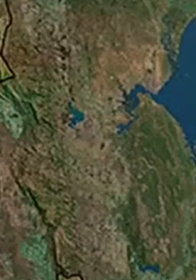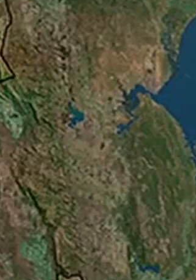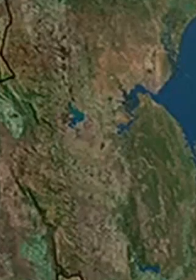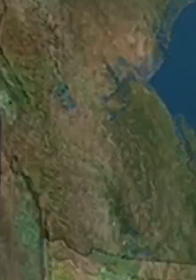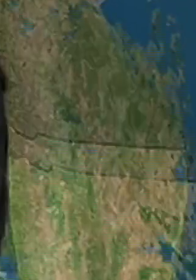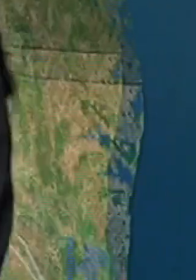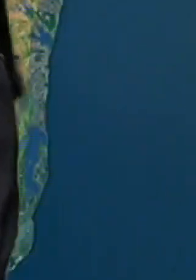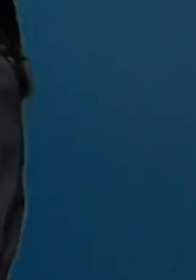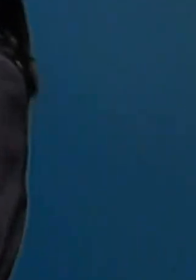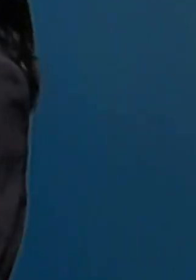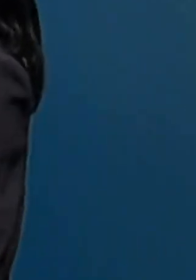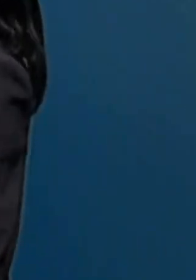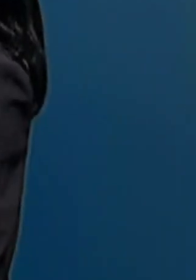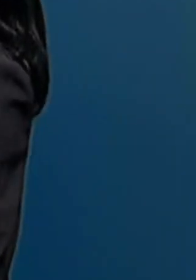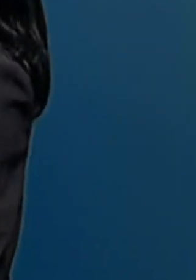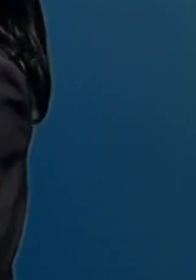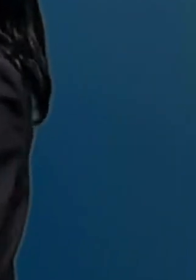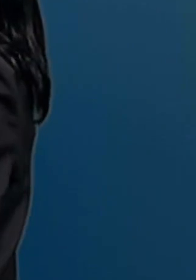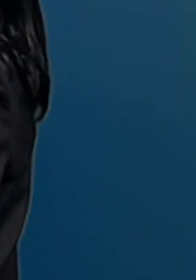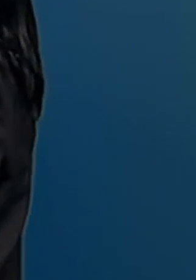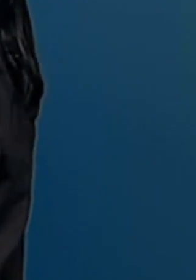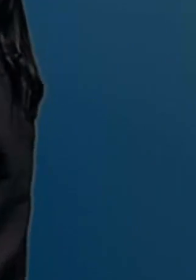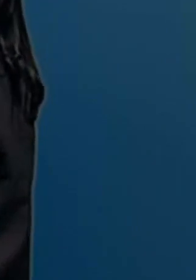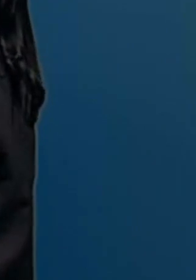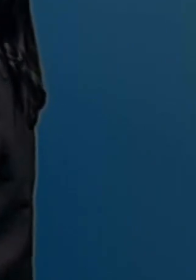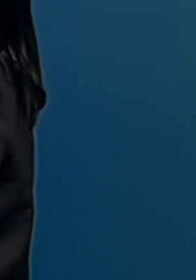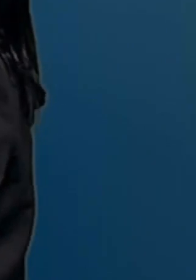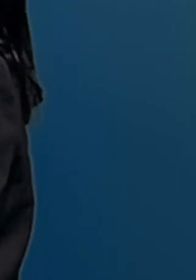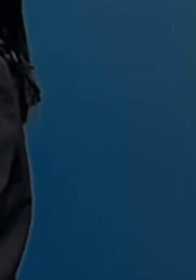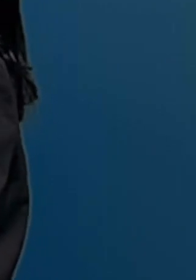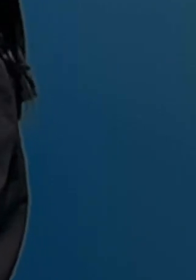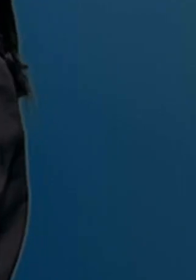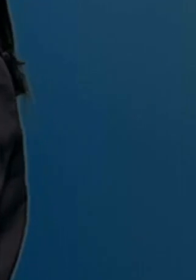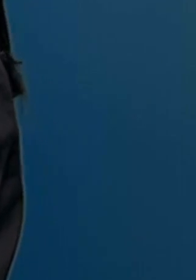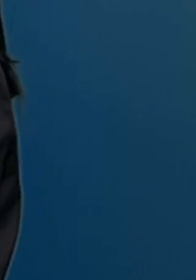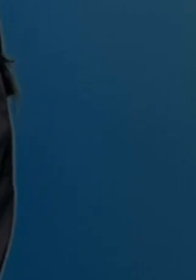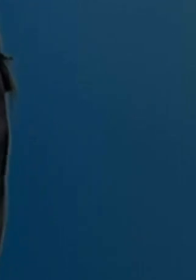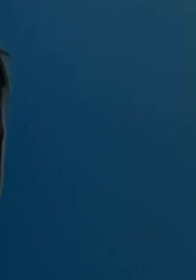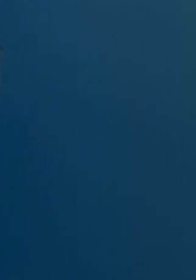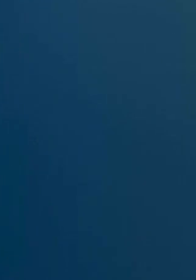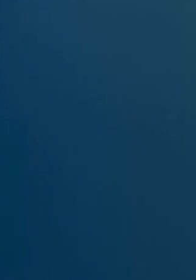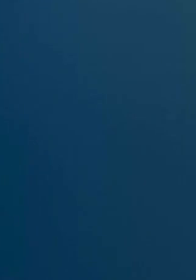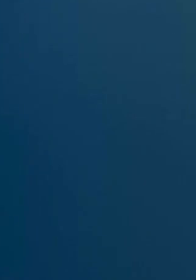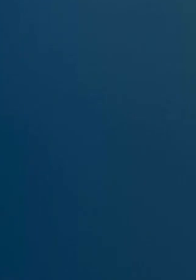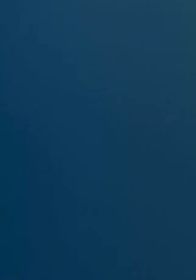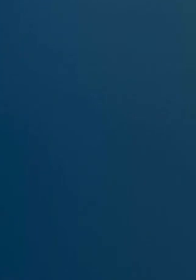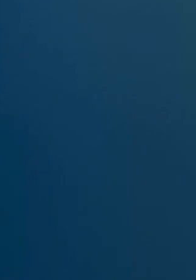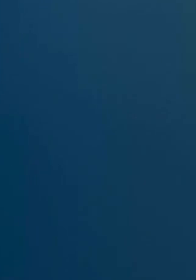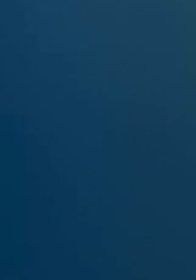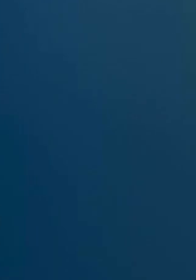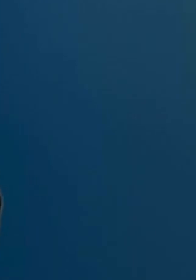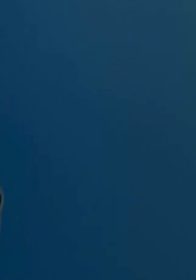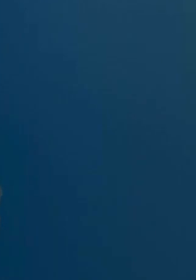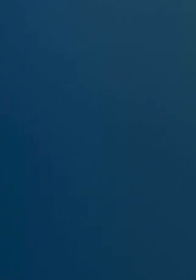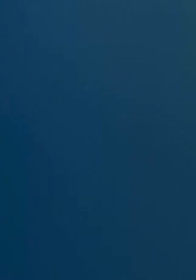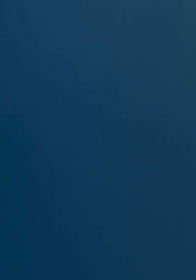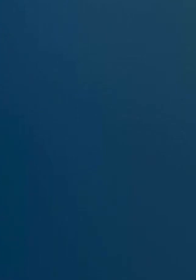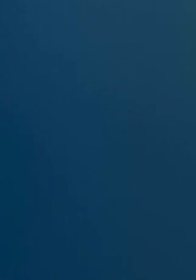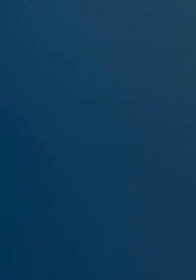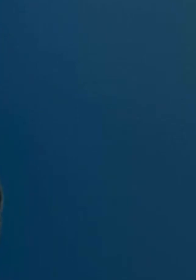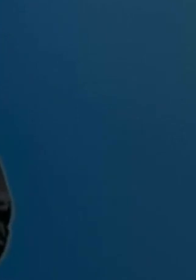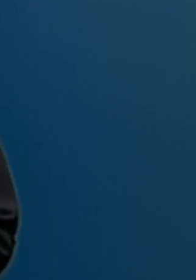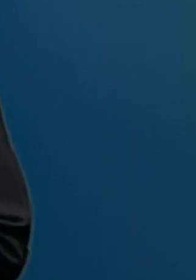le 25 KwaZulu-Natal le teng go tla nna le tlhabo letsatsi mme Ladysmith e tla nna tsididi mo mosong ka digata